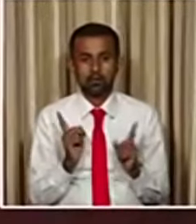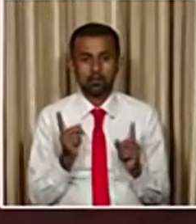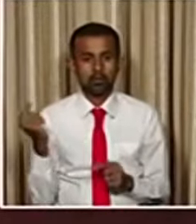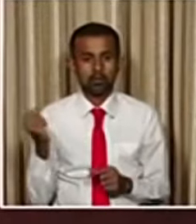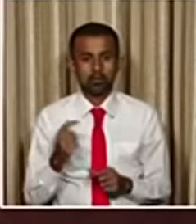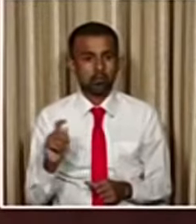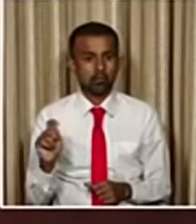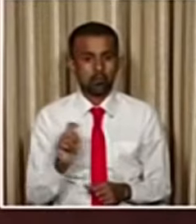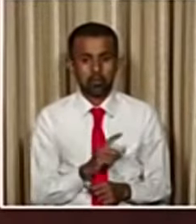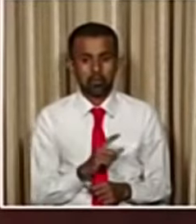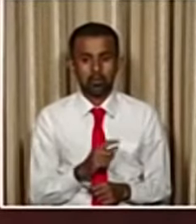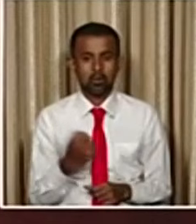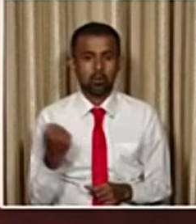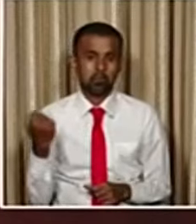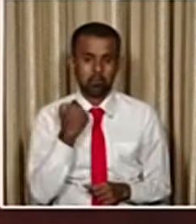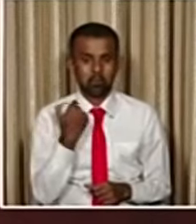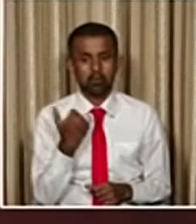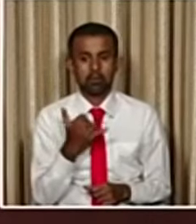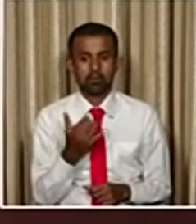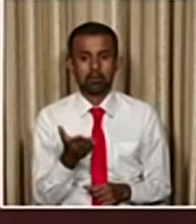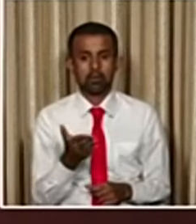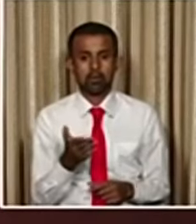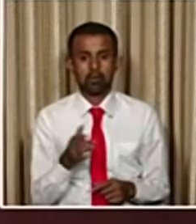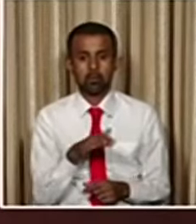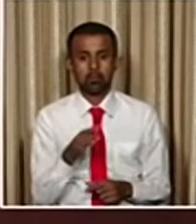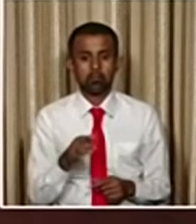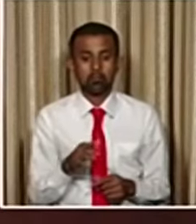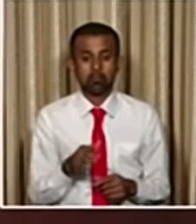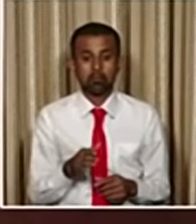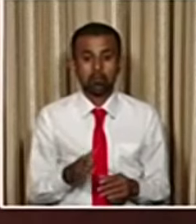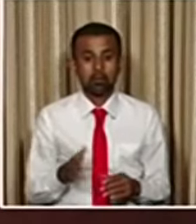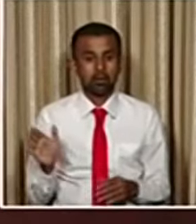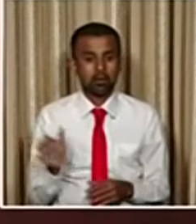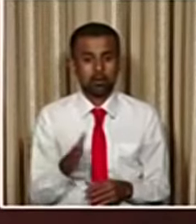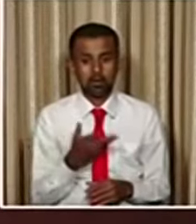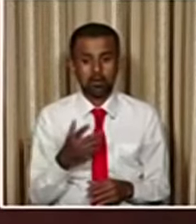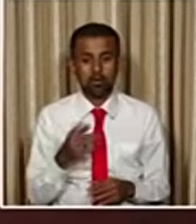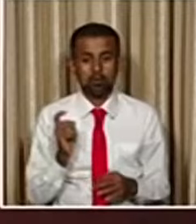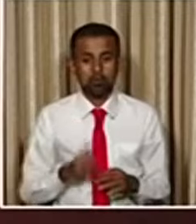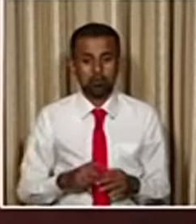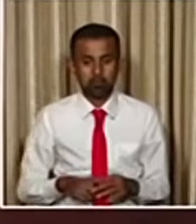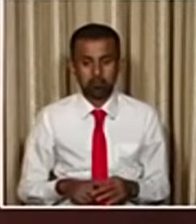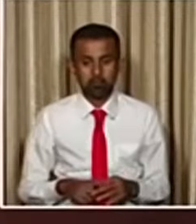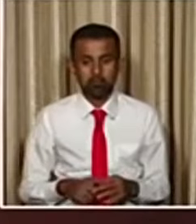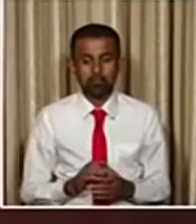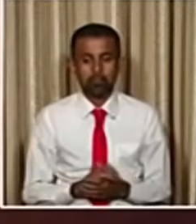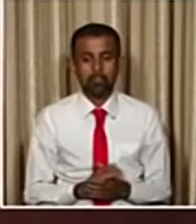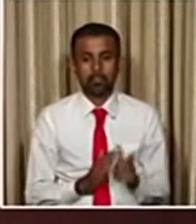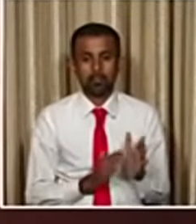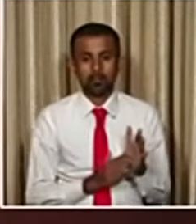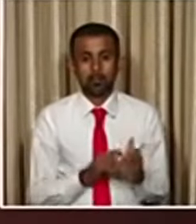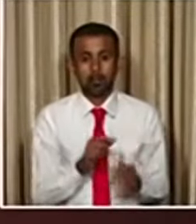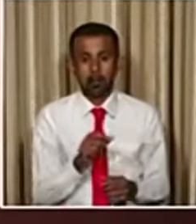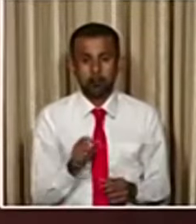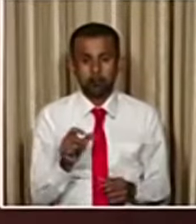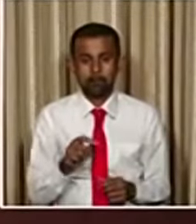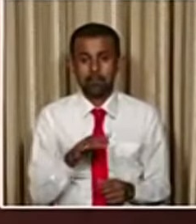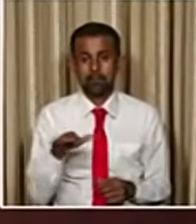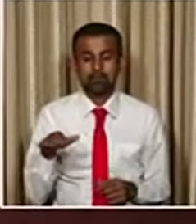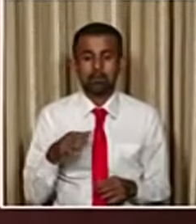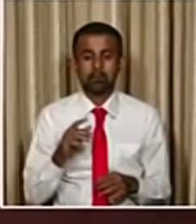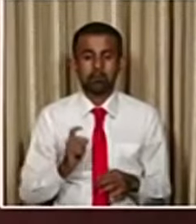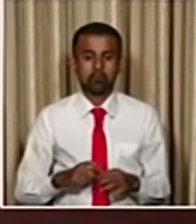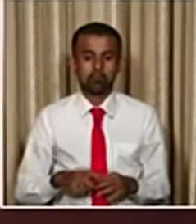කරන මිනිසුන්ගෙන් සල්ලි ගත්තොත් එම ගුටි කන වැඩක් ඒක. ඒ මොකද පිටරේනියට දුවන්ඩවත් දෙන්නේ නැහැ කියන ලොකු ප්‍රශ්නයක් සමාජික ප්‍රශ්නයක් මේ